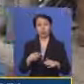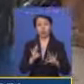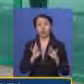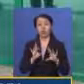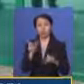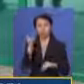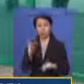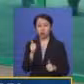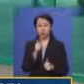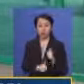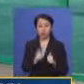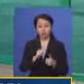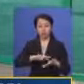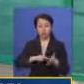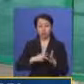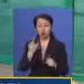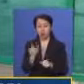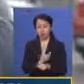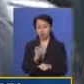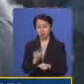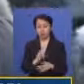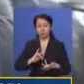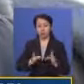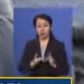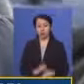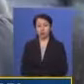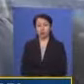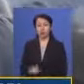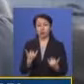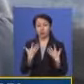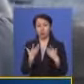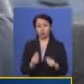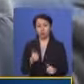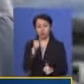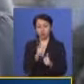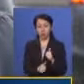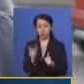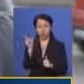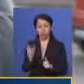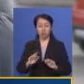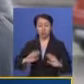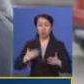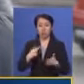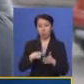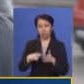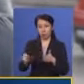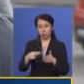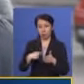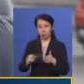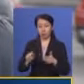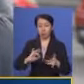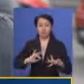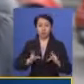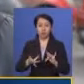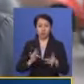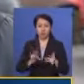о самых частых схемах обмана в интернете. На сегодняшний день, пожалуй, каждый человек сталкивается с покупками товаров в сети